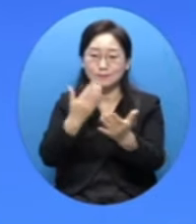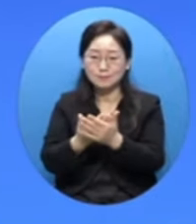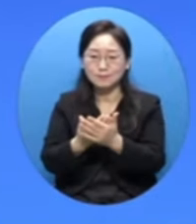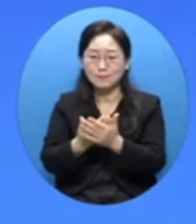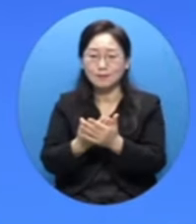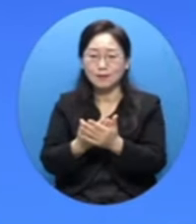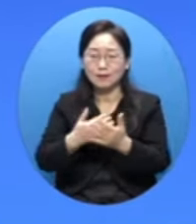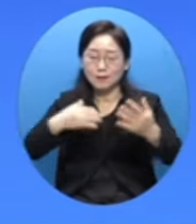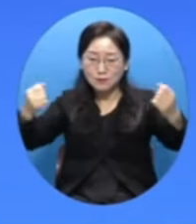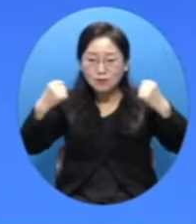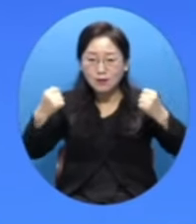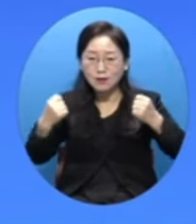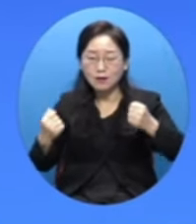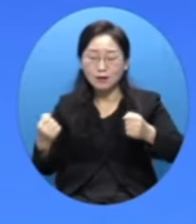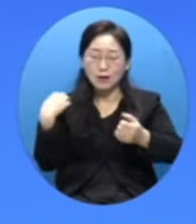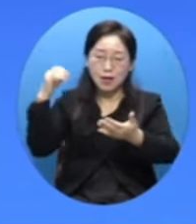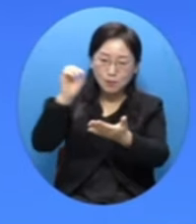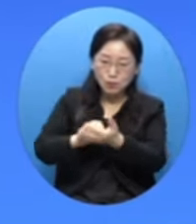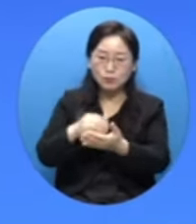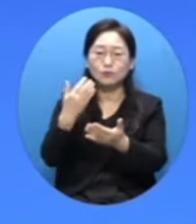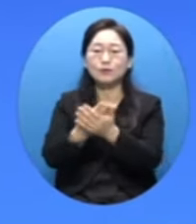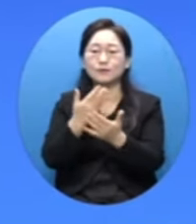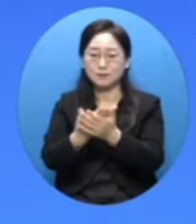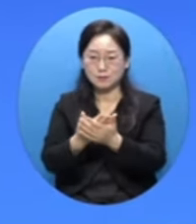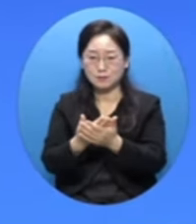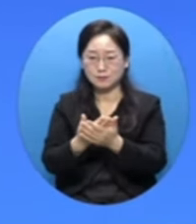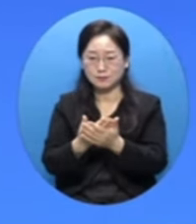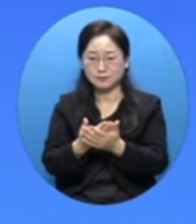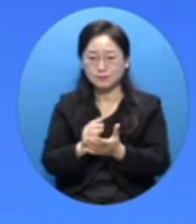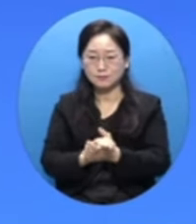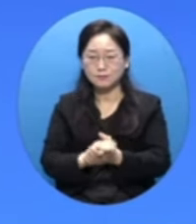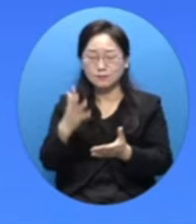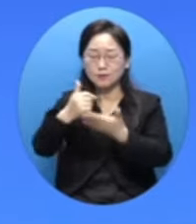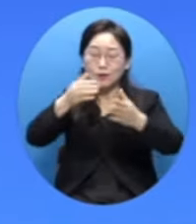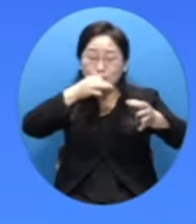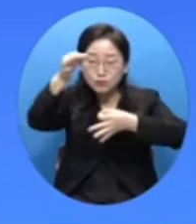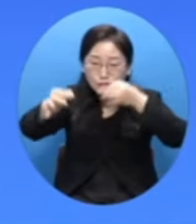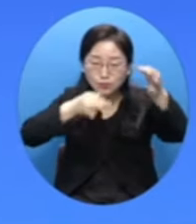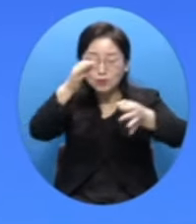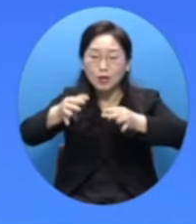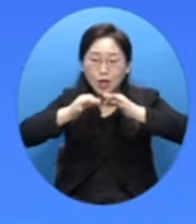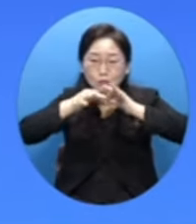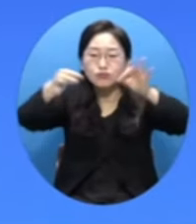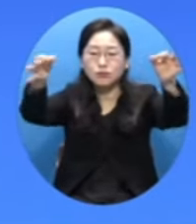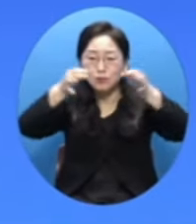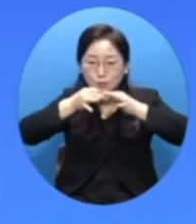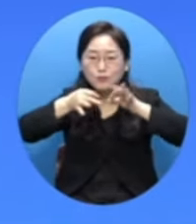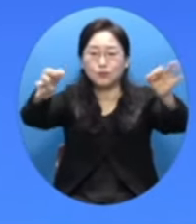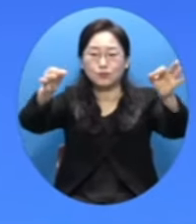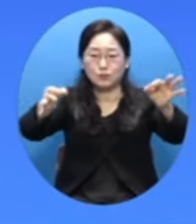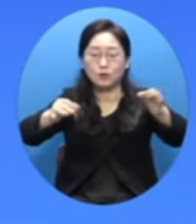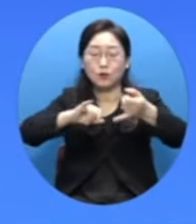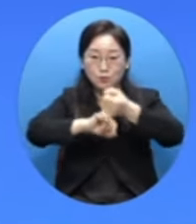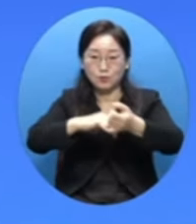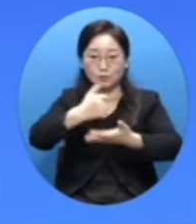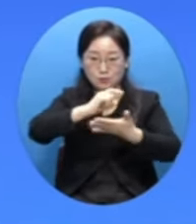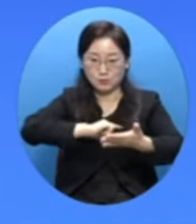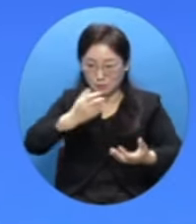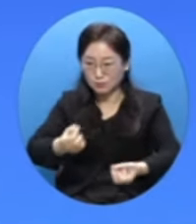말미암아 건강을 회복하게 하여 주시옵소서. 주 앞에 부르짖고 또 부르짖고 또 부르짖는 여러 모두가 되기를